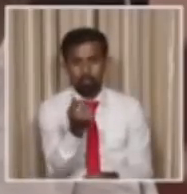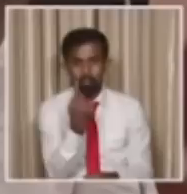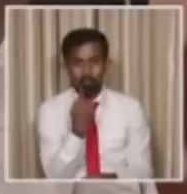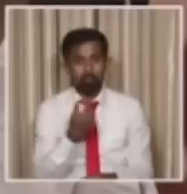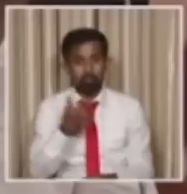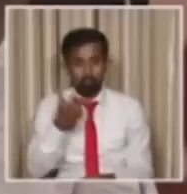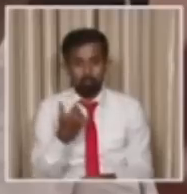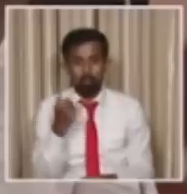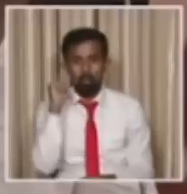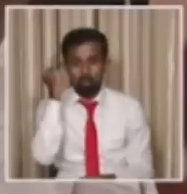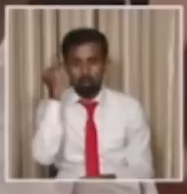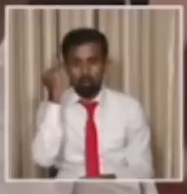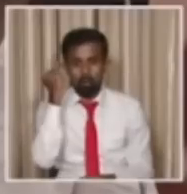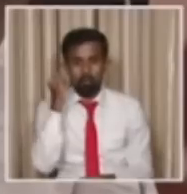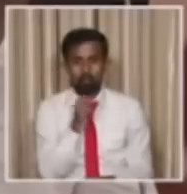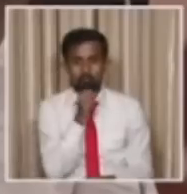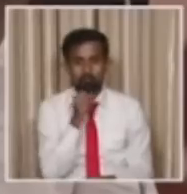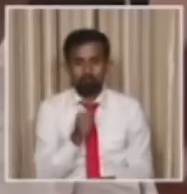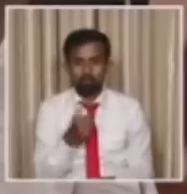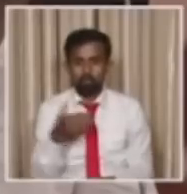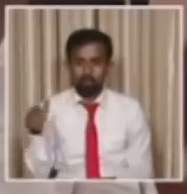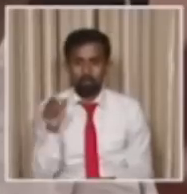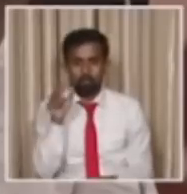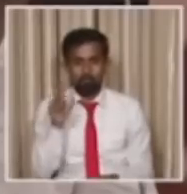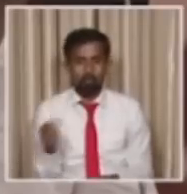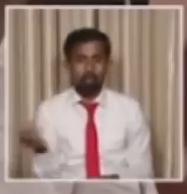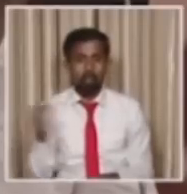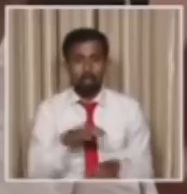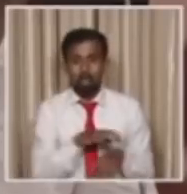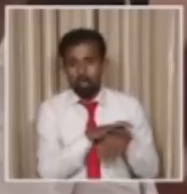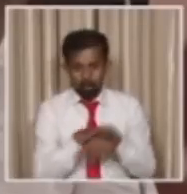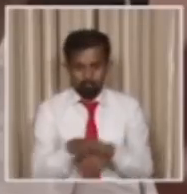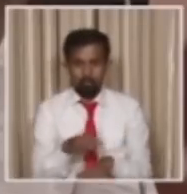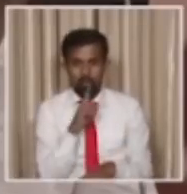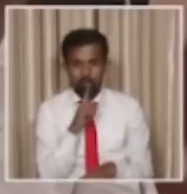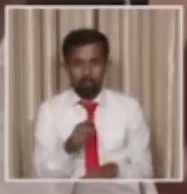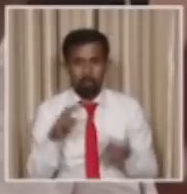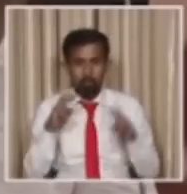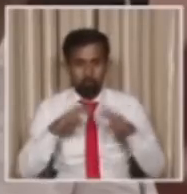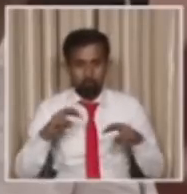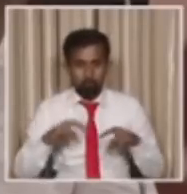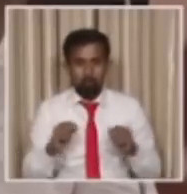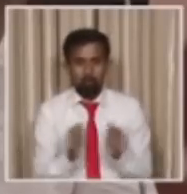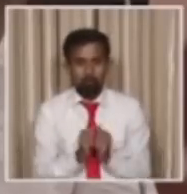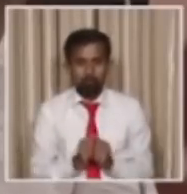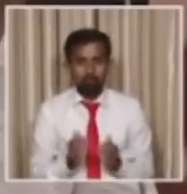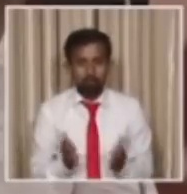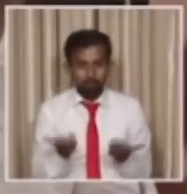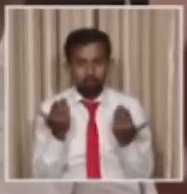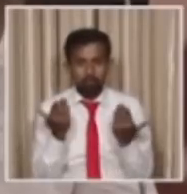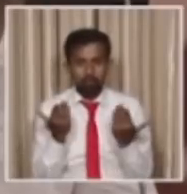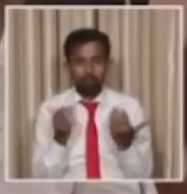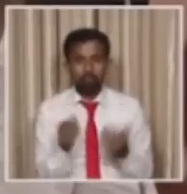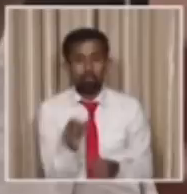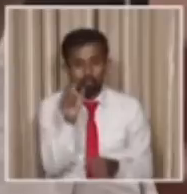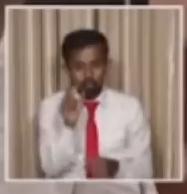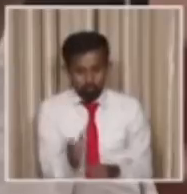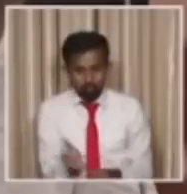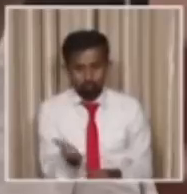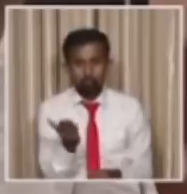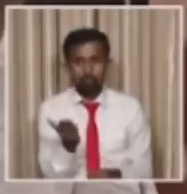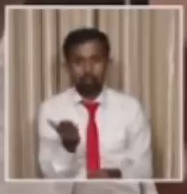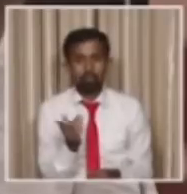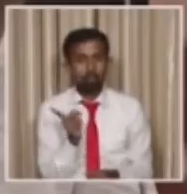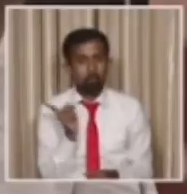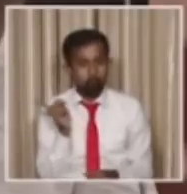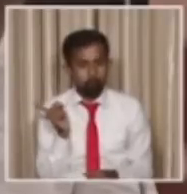හොඳ නිලධාරි දැන් විශ්‍රාම ගියායවත් ආපහු ගේන්න කියනවනේ මේ පරීක්ෂණය කරන්න. ඒ පුද්ගලයෝම තමයි